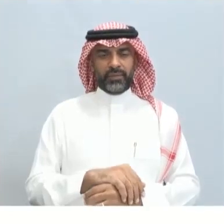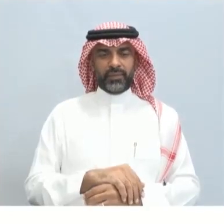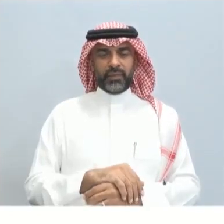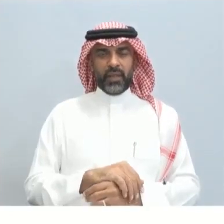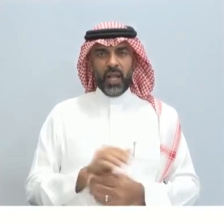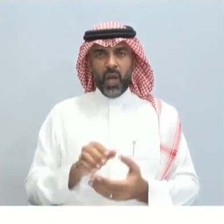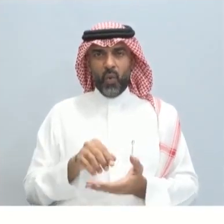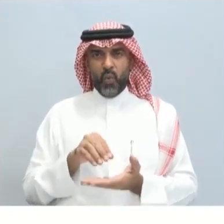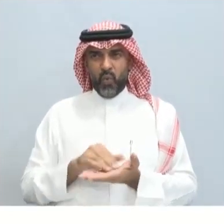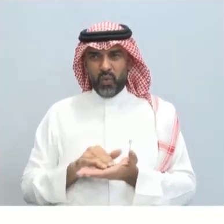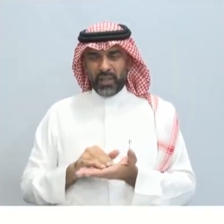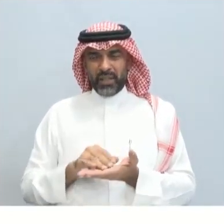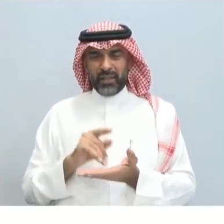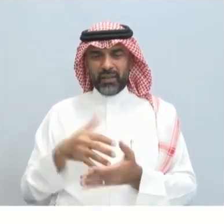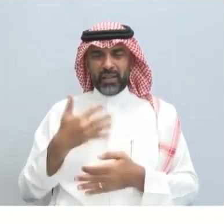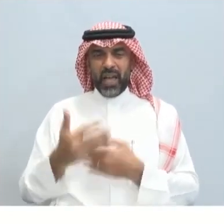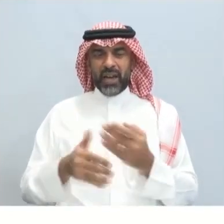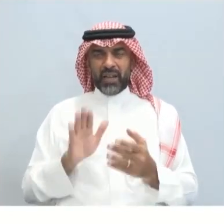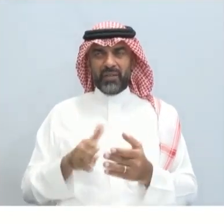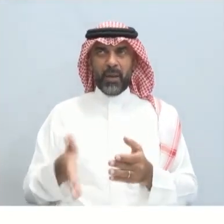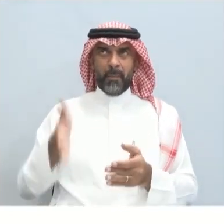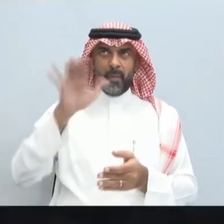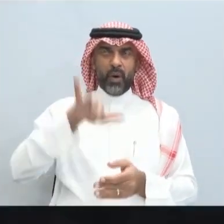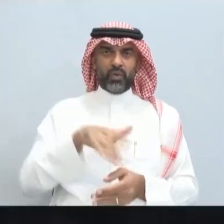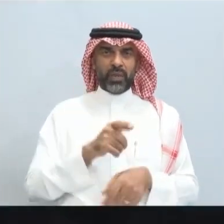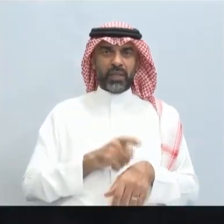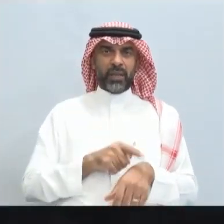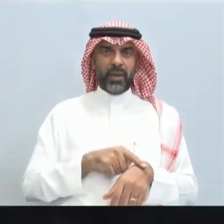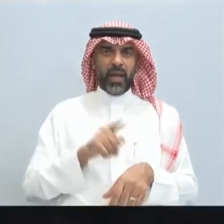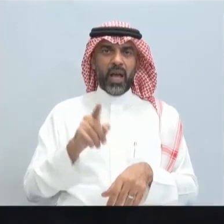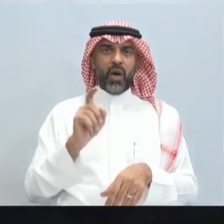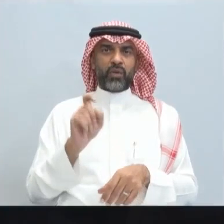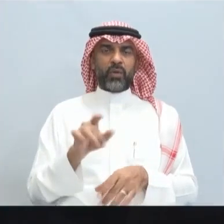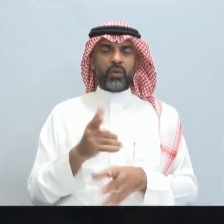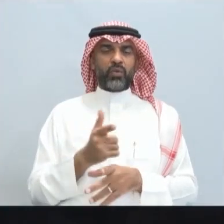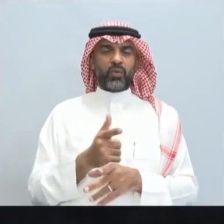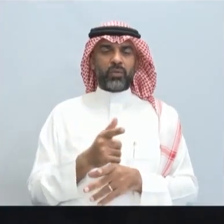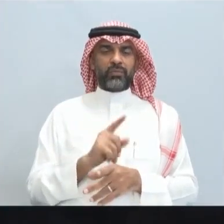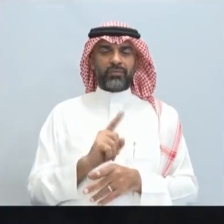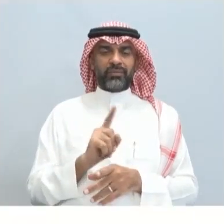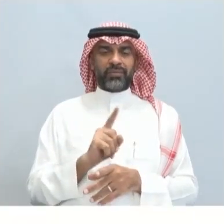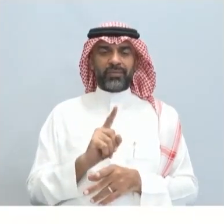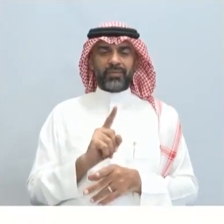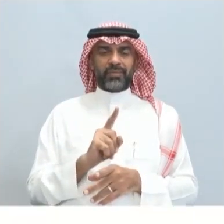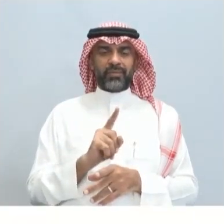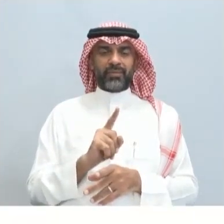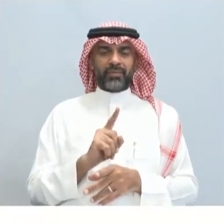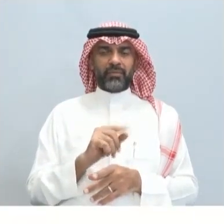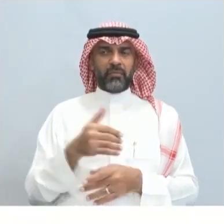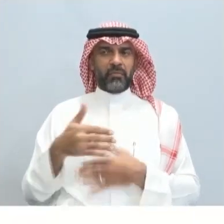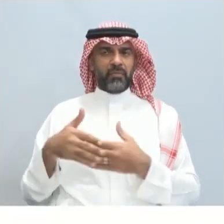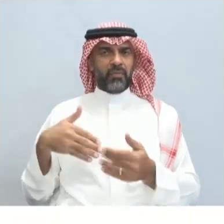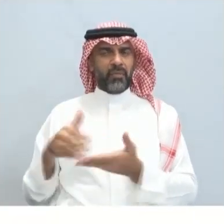يحدد الوسط الذي تتحرك فيه موجه زمنها الدوري نعم الزمن الدوري لا يتاثر